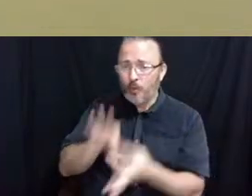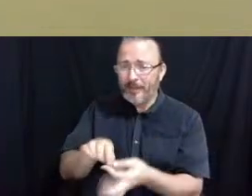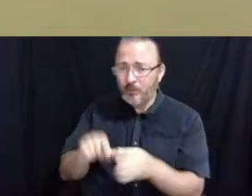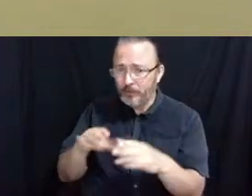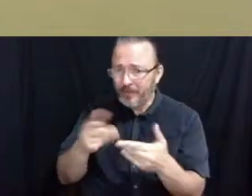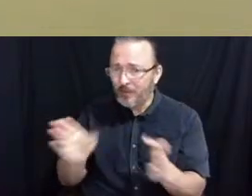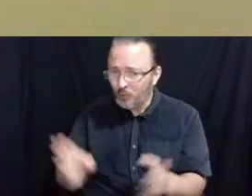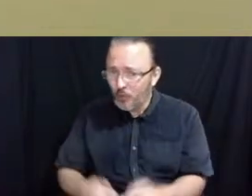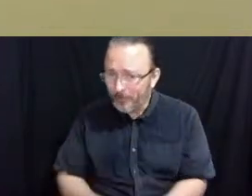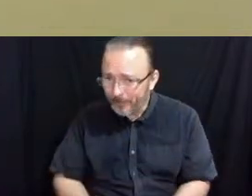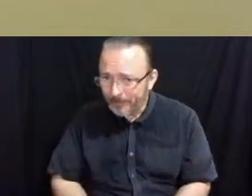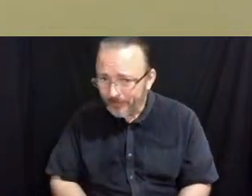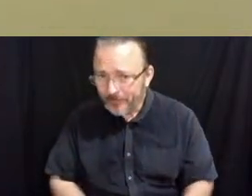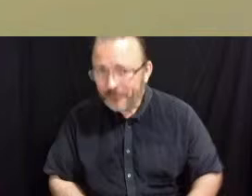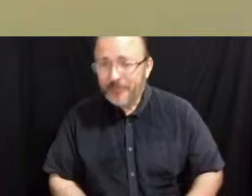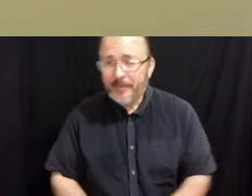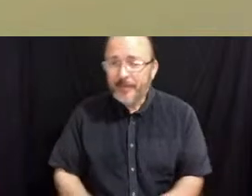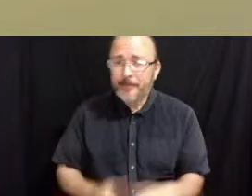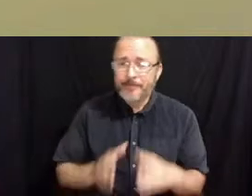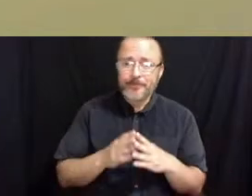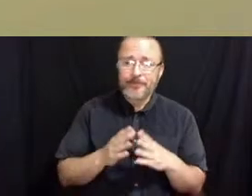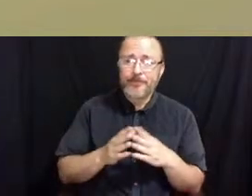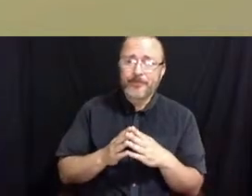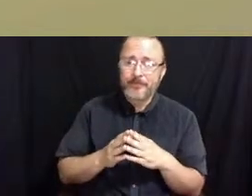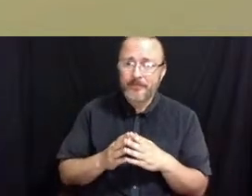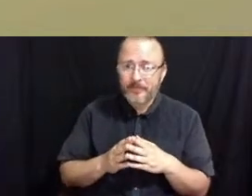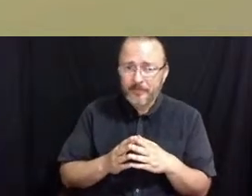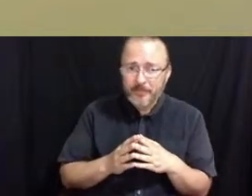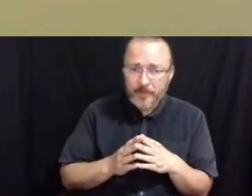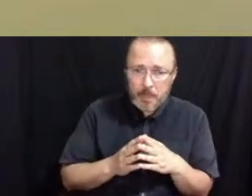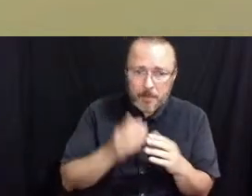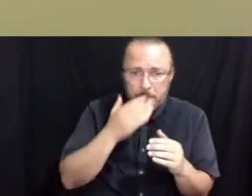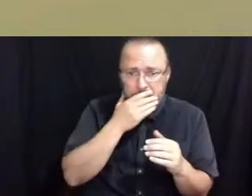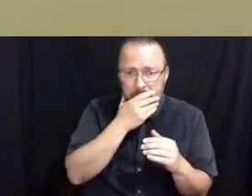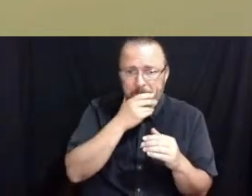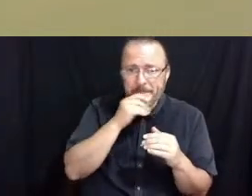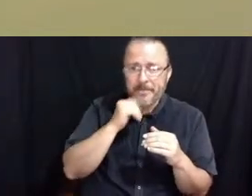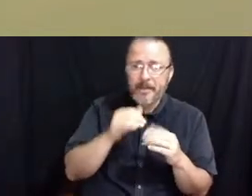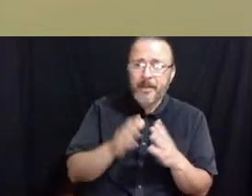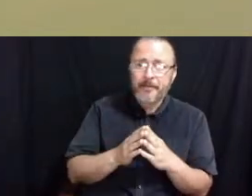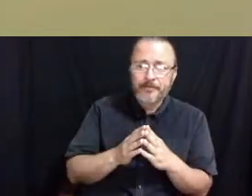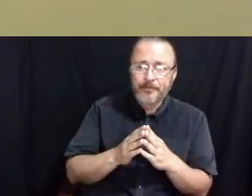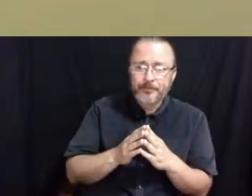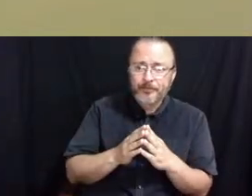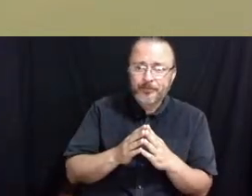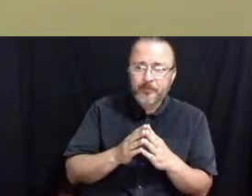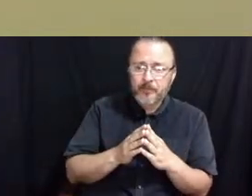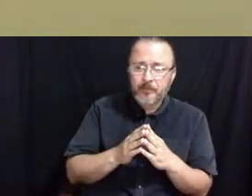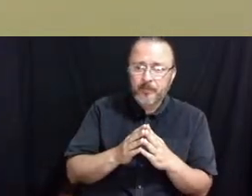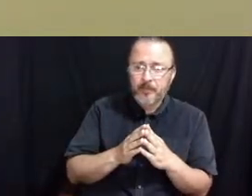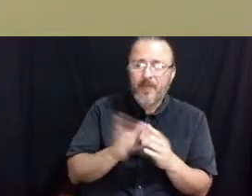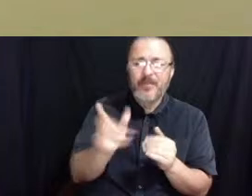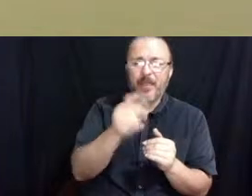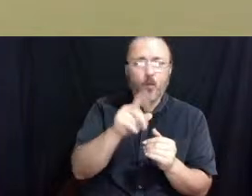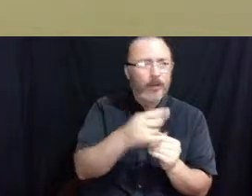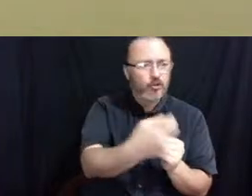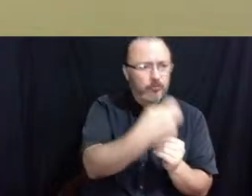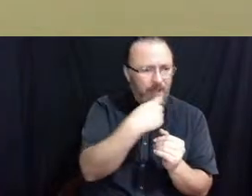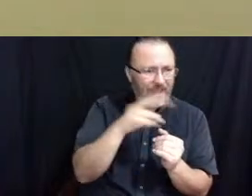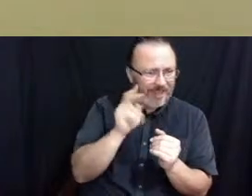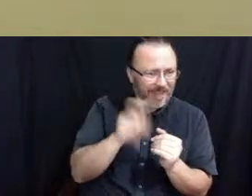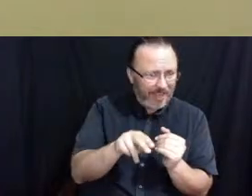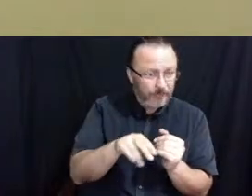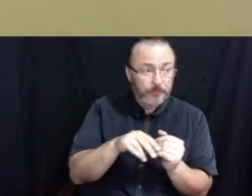Marc. Tout d'abord, une question sur les salles de classe. Question de Kim au Myanmar. Kim demande,